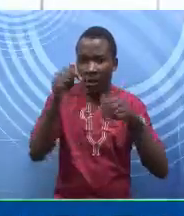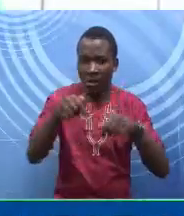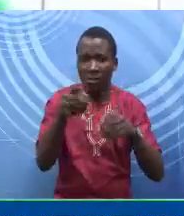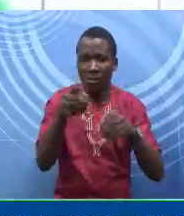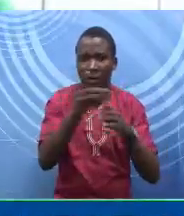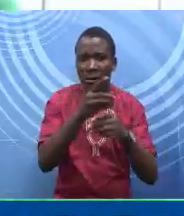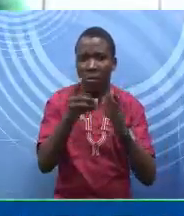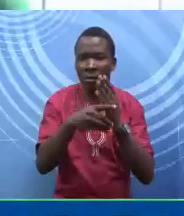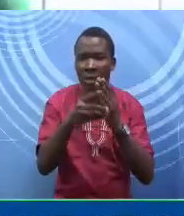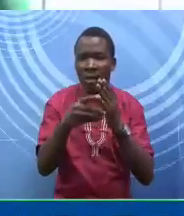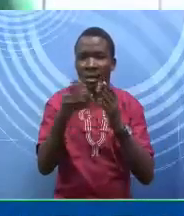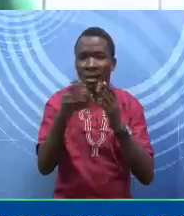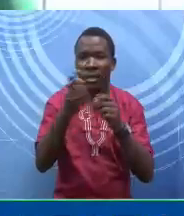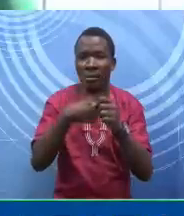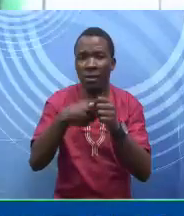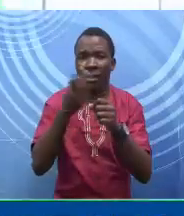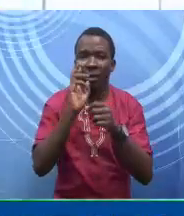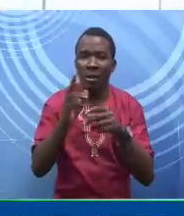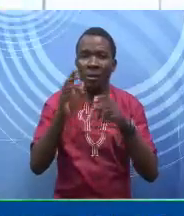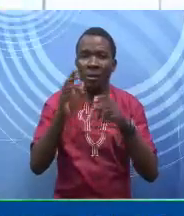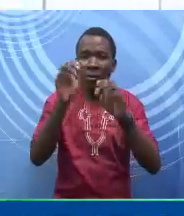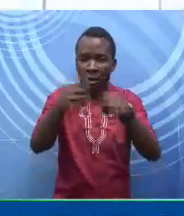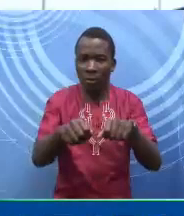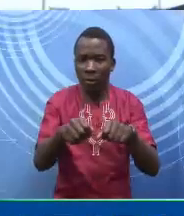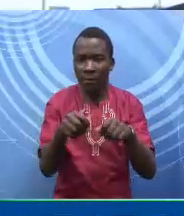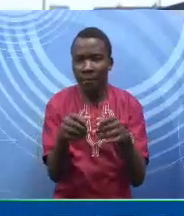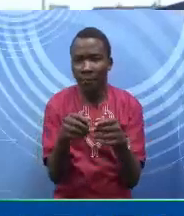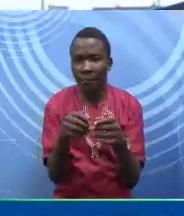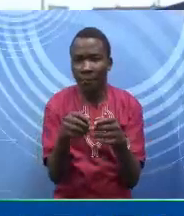Musanze bakareba yuko byashoboka ko